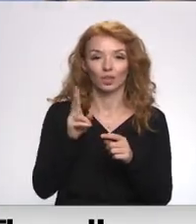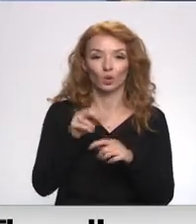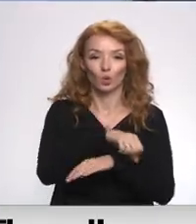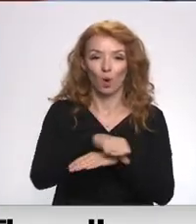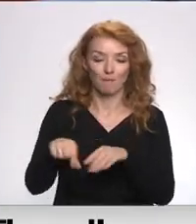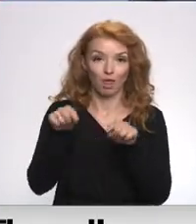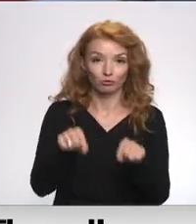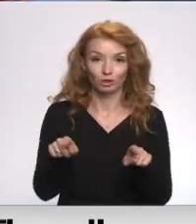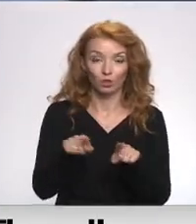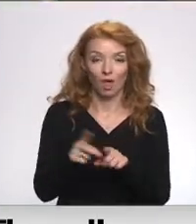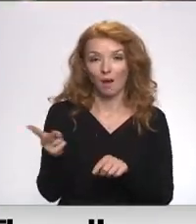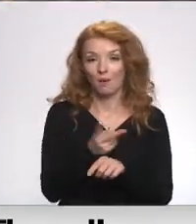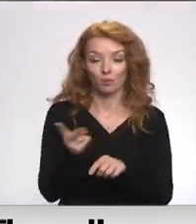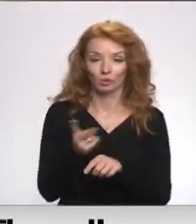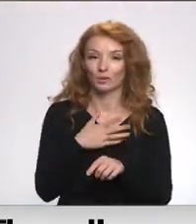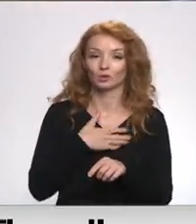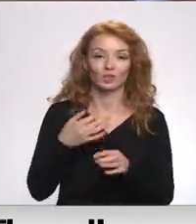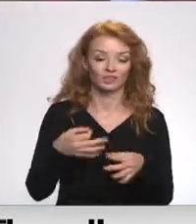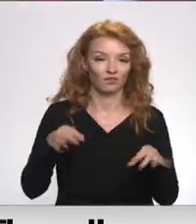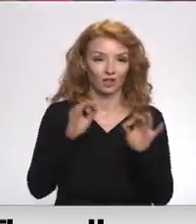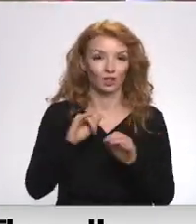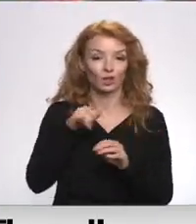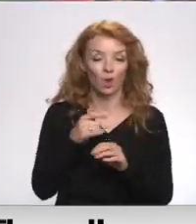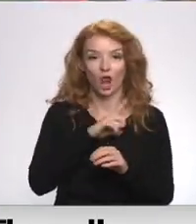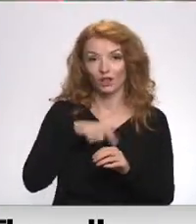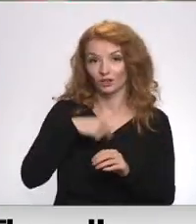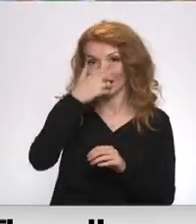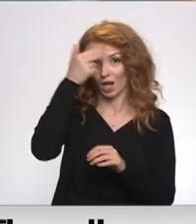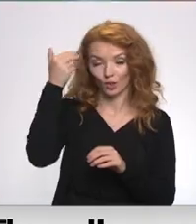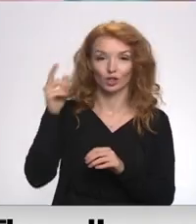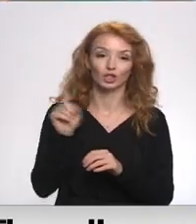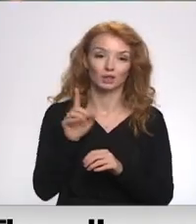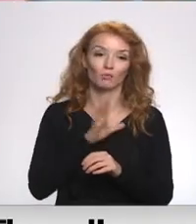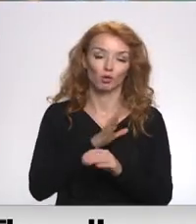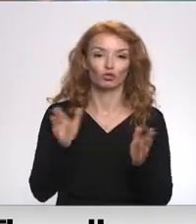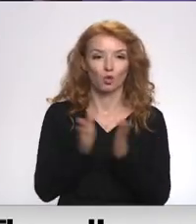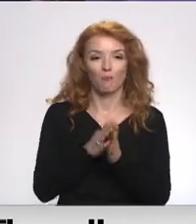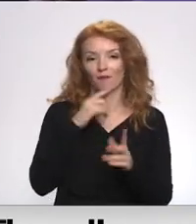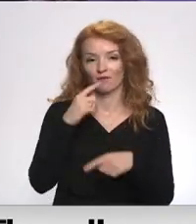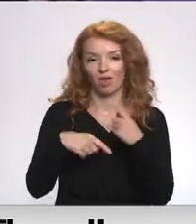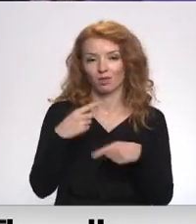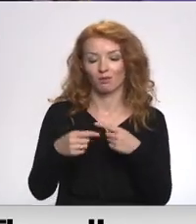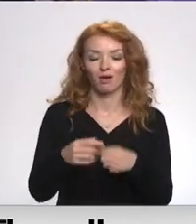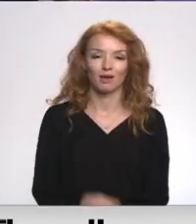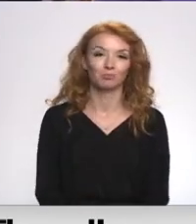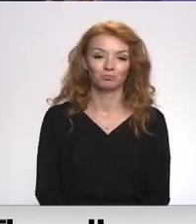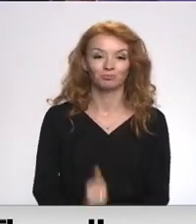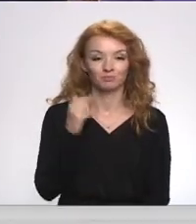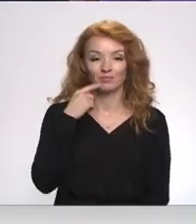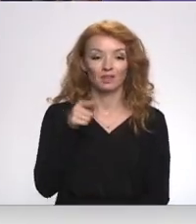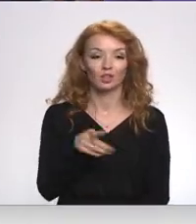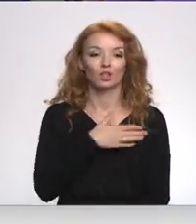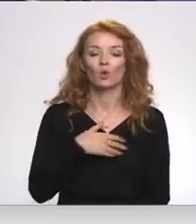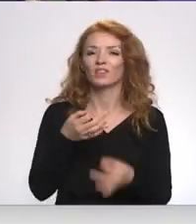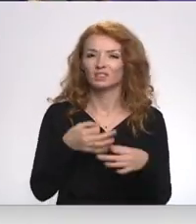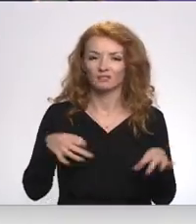robežas. Un abām pusēm tas sot svarīgi, jo latvieši un lietuvieši ir bijuši kopā vienmēr. Tas ir ļoti svarīgi,